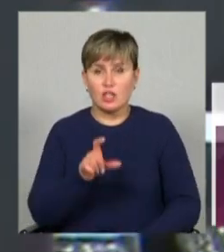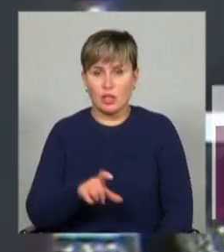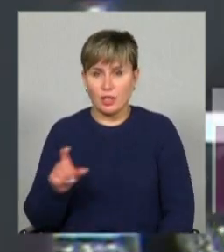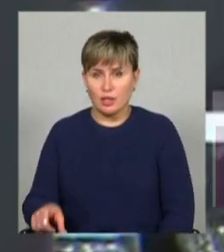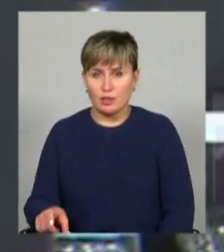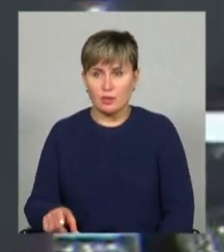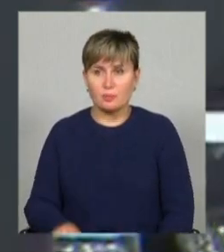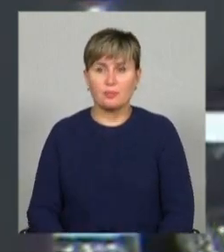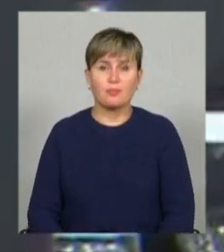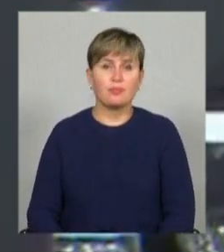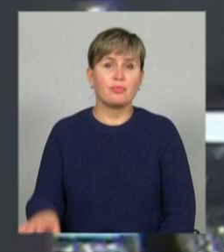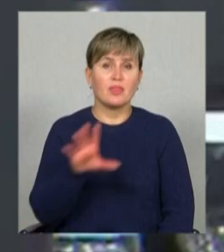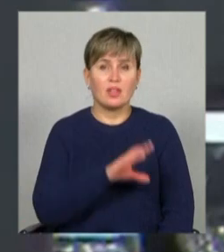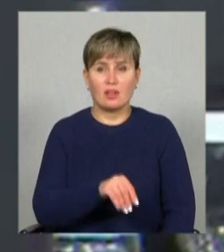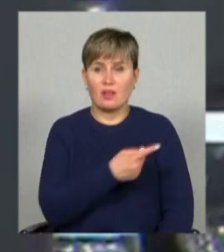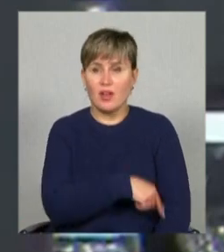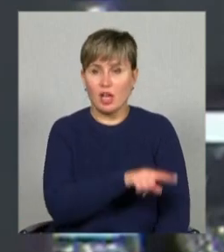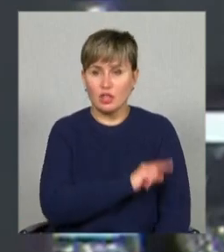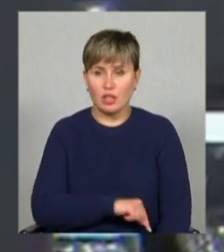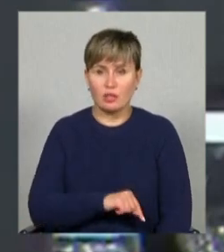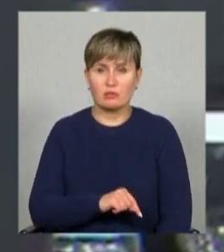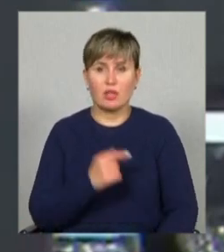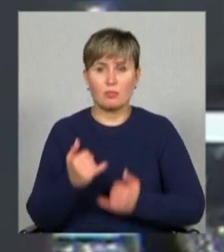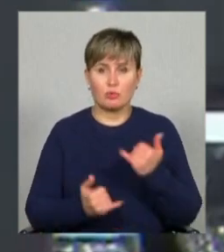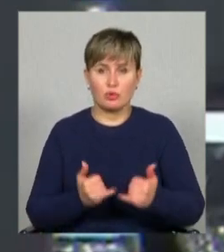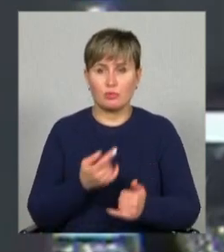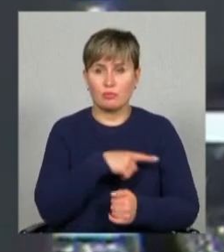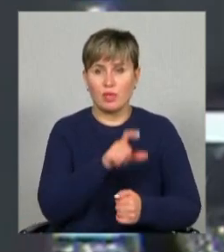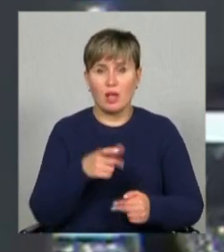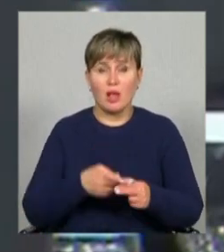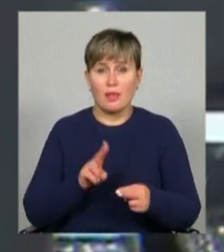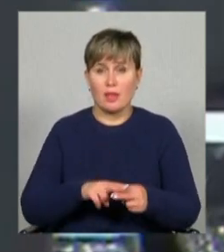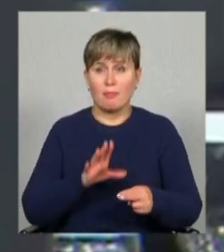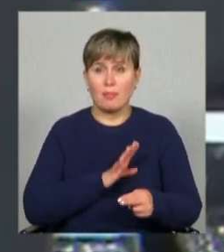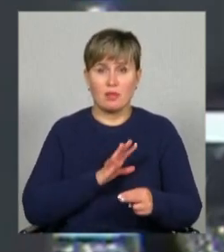всех медсестер, вообще весь обслуживающий персонал. Это была база